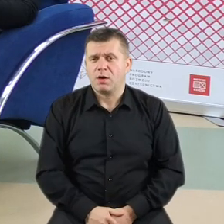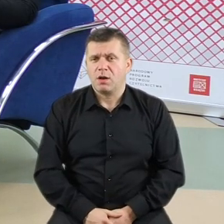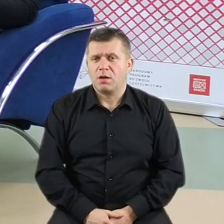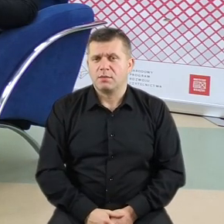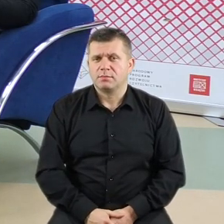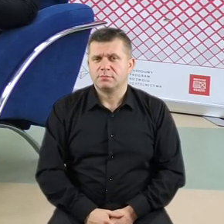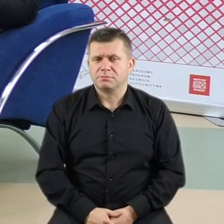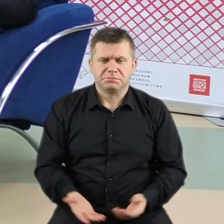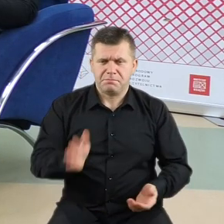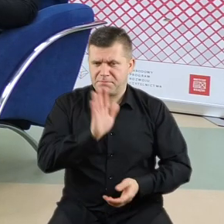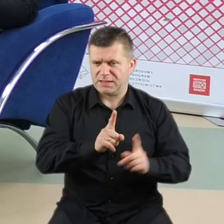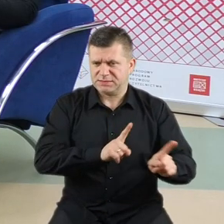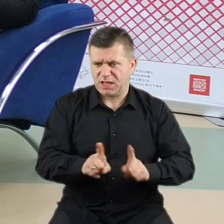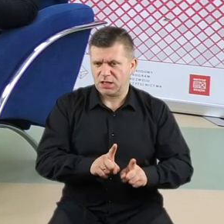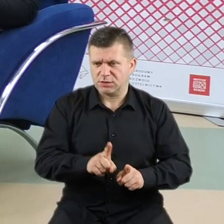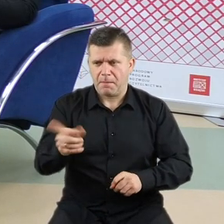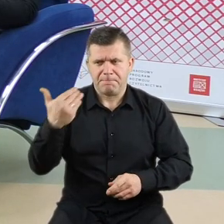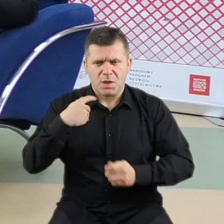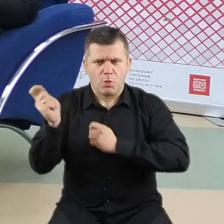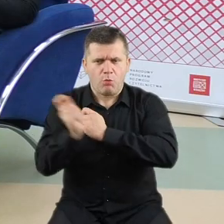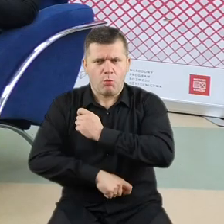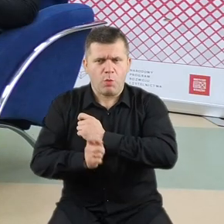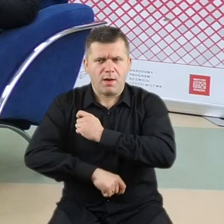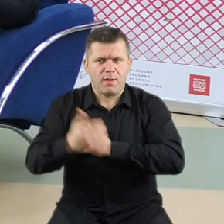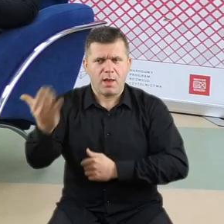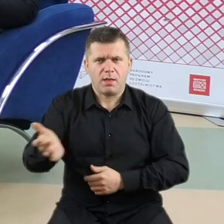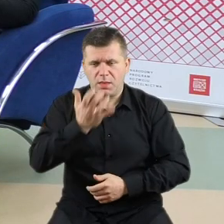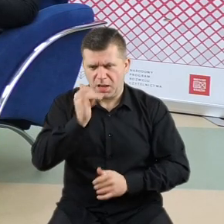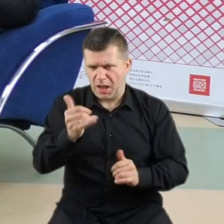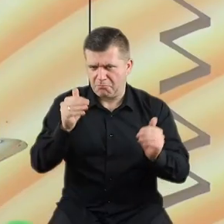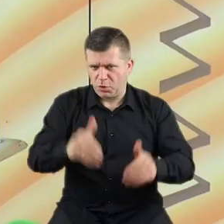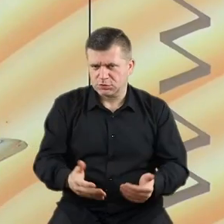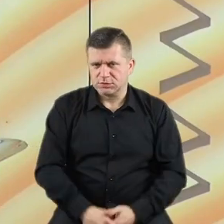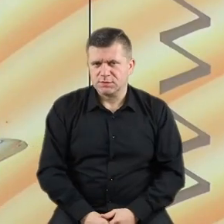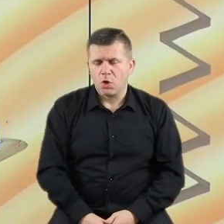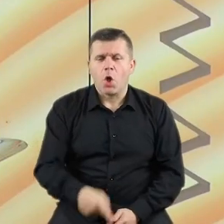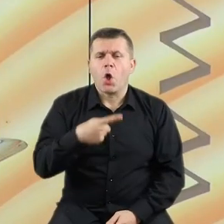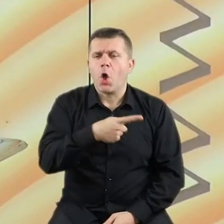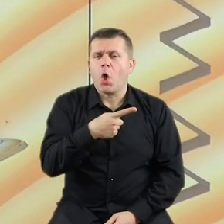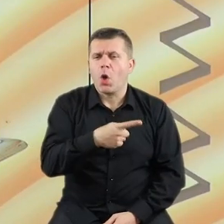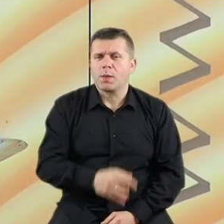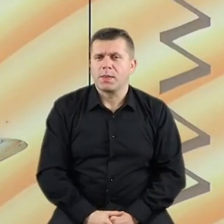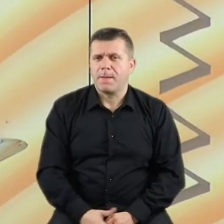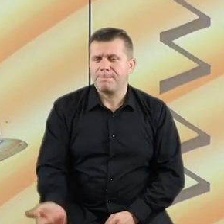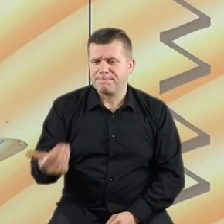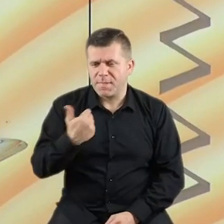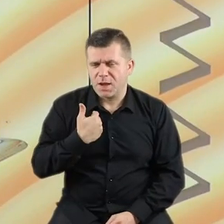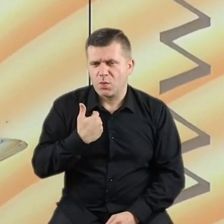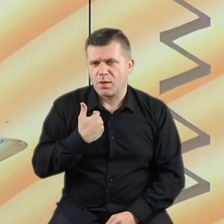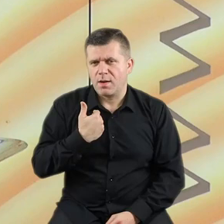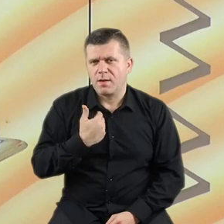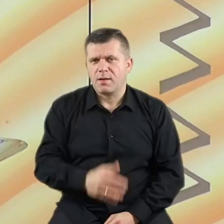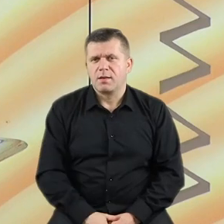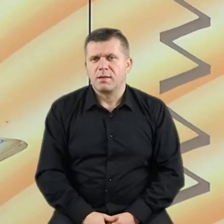a jej głos ma jakieś znaczenie. Oni zostają ukarani. Jak to było możliwe w tej Rosji? A wiesz co, no bo to ona była już wtedy